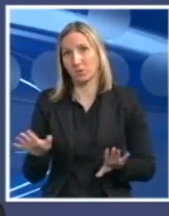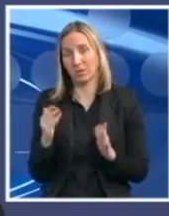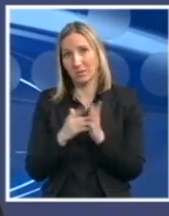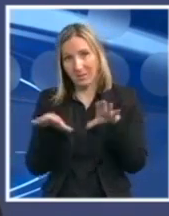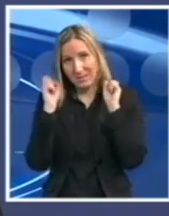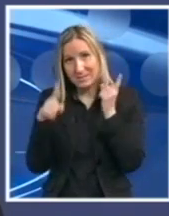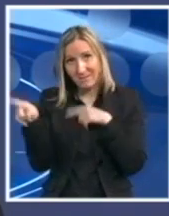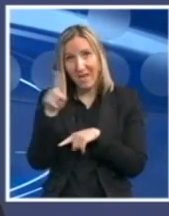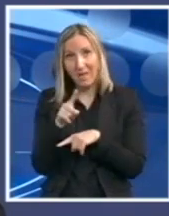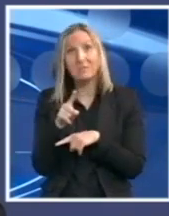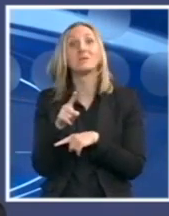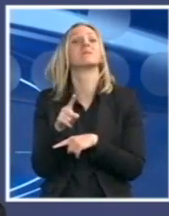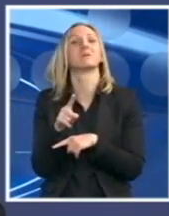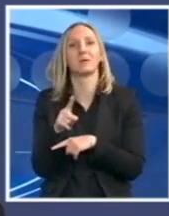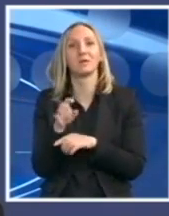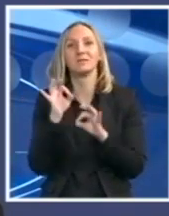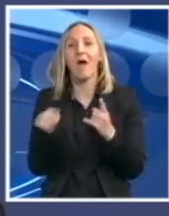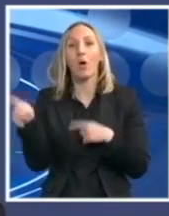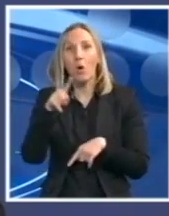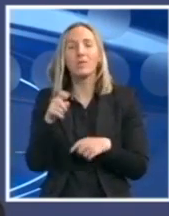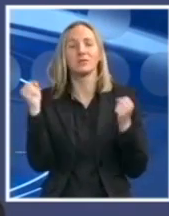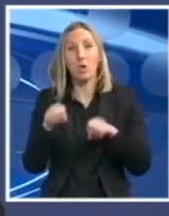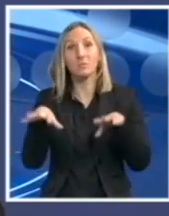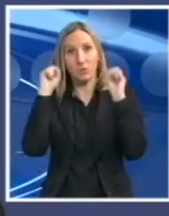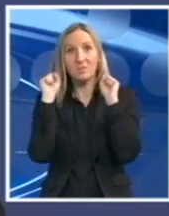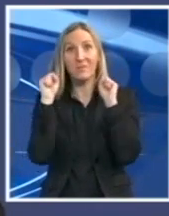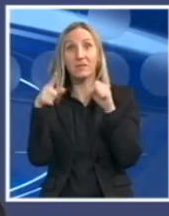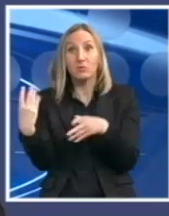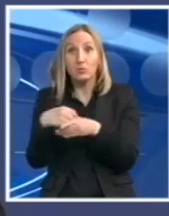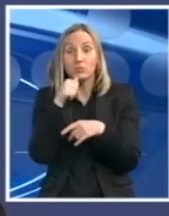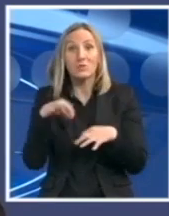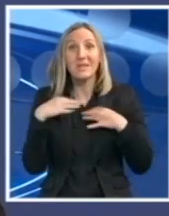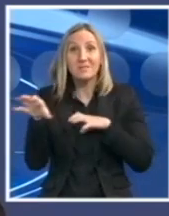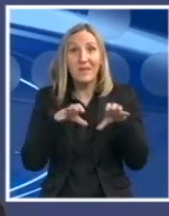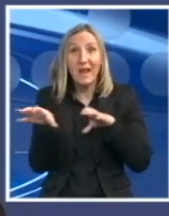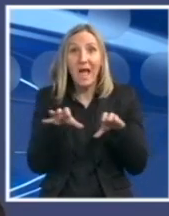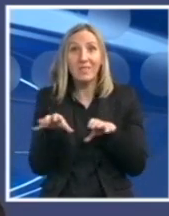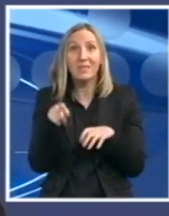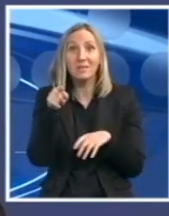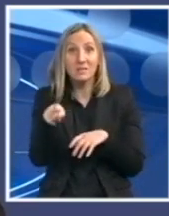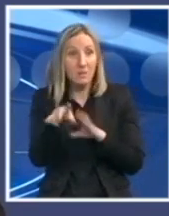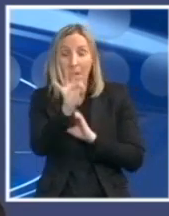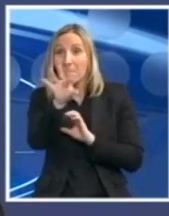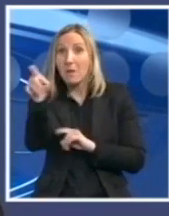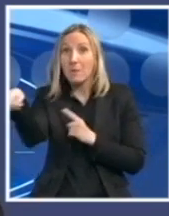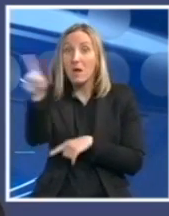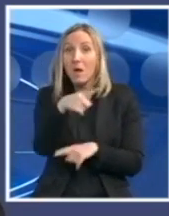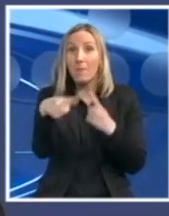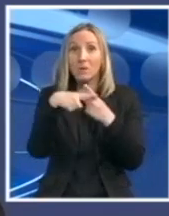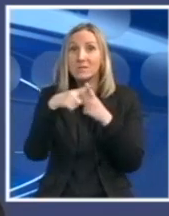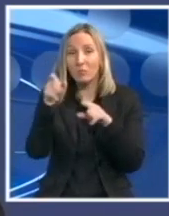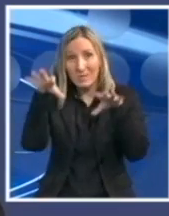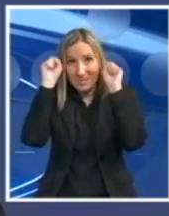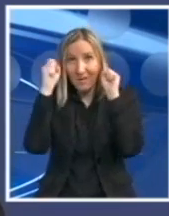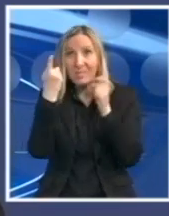shvati kao poziv, pogotovo što su tu uključeni i zdravstveni radnici koji se otkrivaju kao pozitivni, moraju da shvate kao